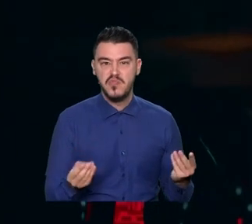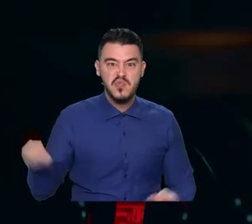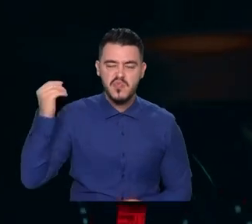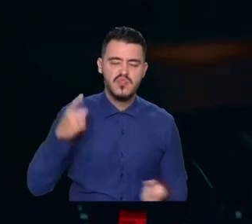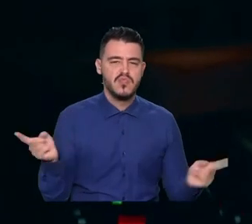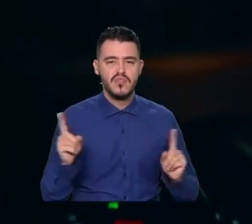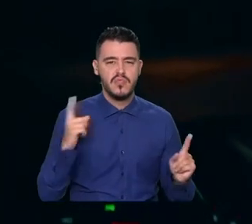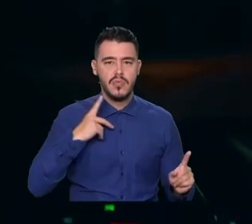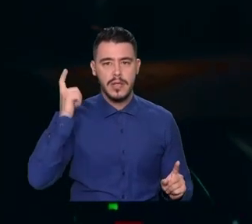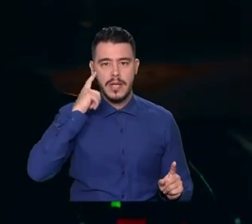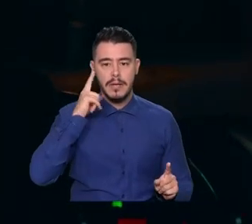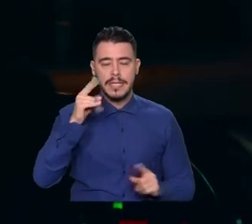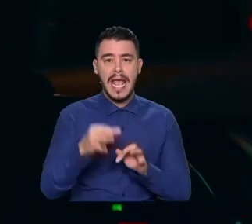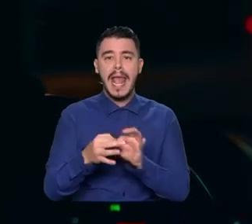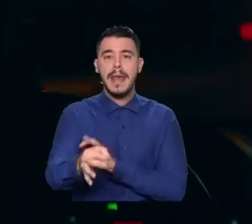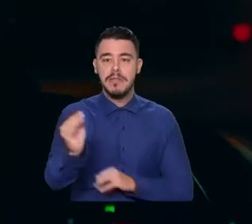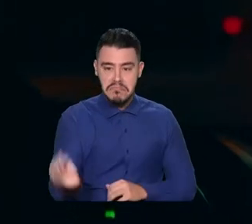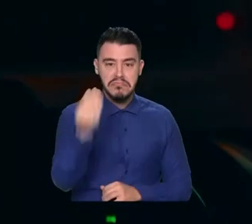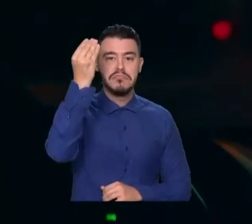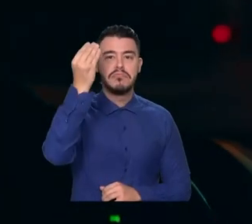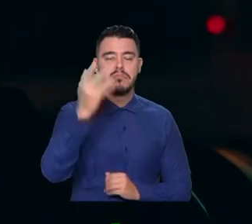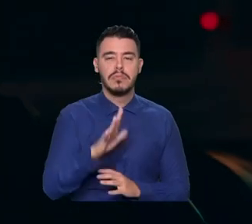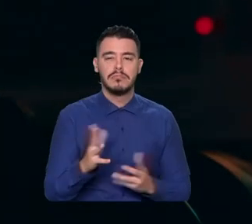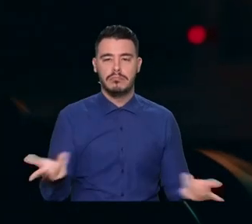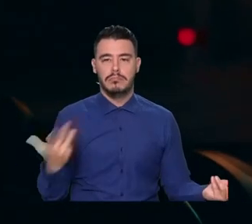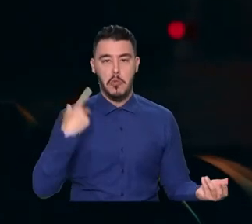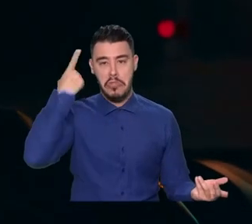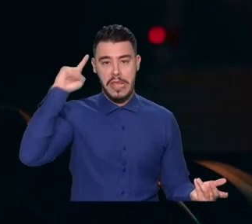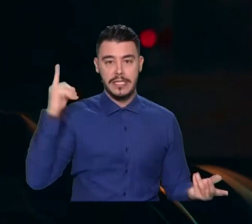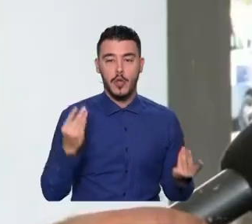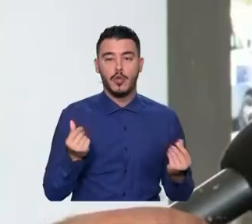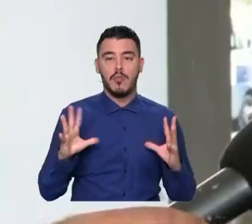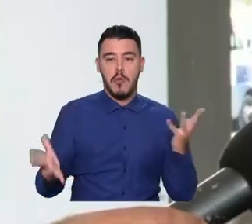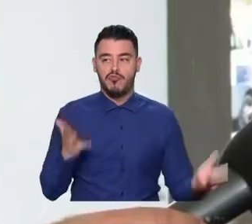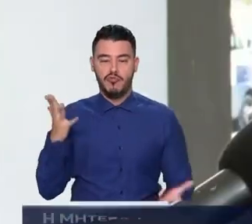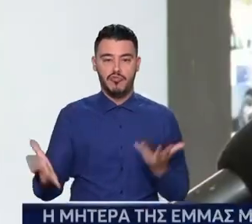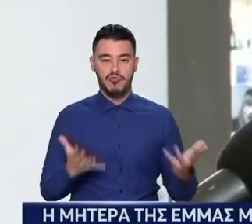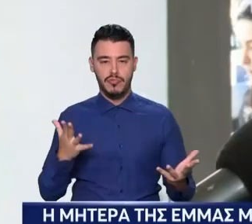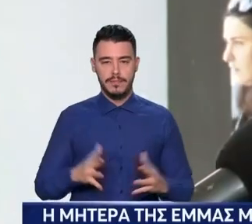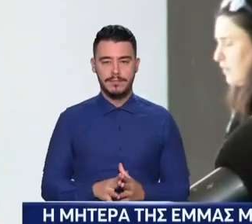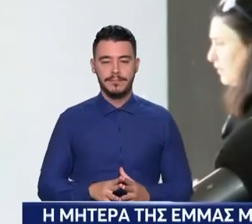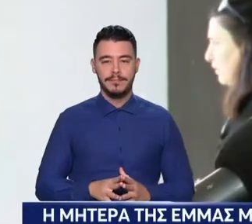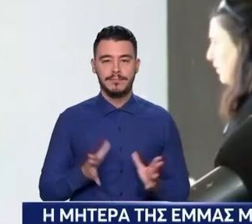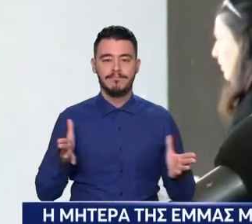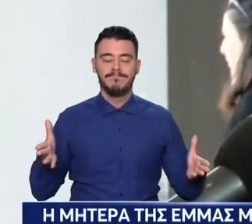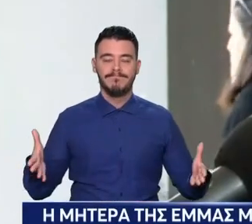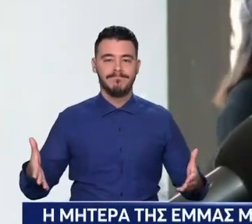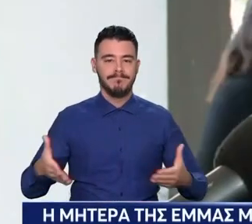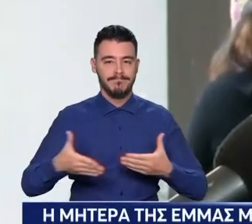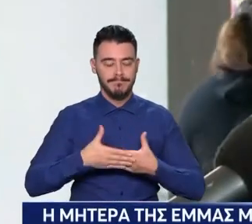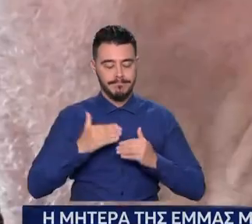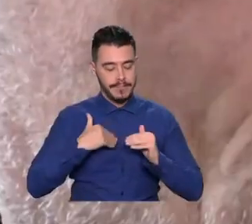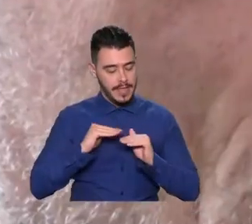Την αντιλήφθηκα στο ένα μέτρο. Δεν συμβαίνει κάθε μέρα να χτυπάμε ανθρώπους για να ξέρω τι να κάνω. Έκλεισε ένα δύσκολο κομμάτι. Θα ηρεμήσω και